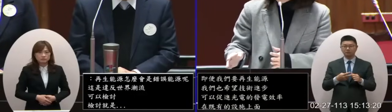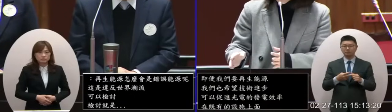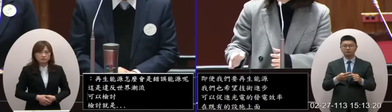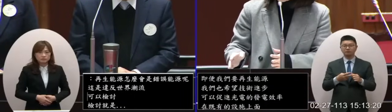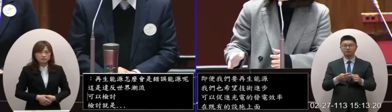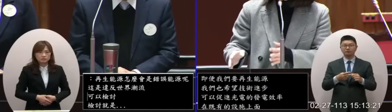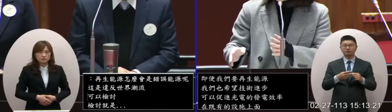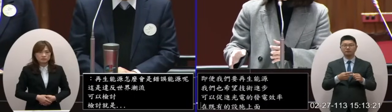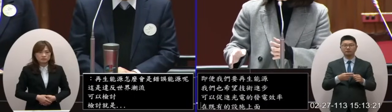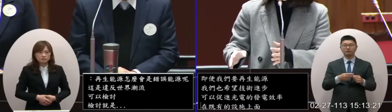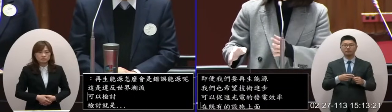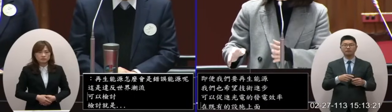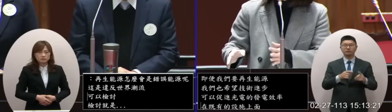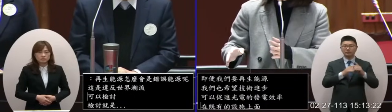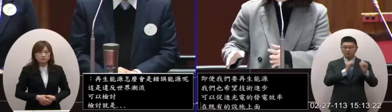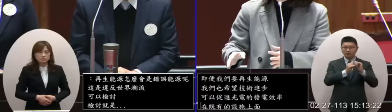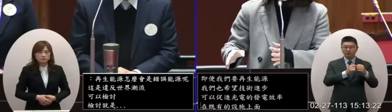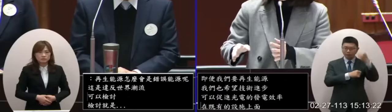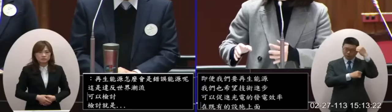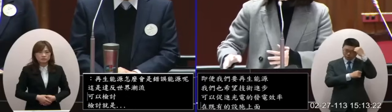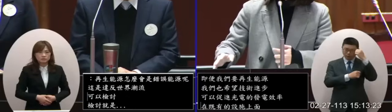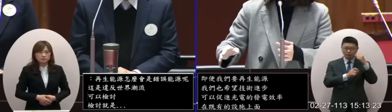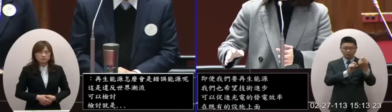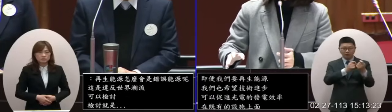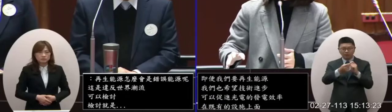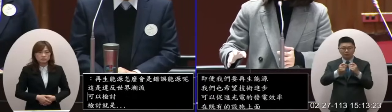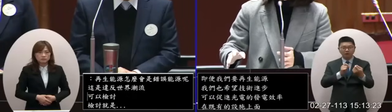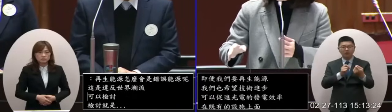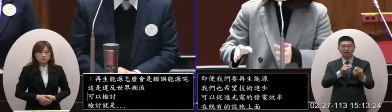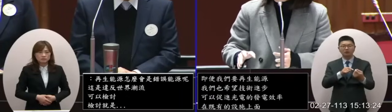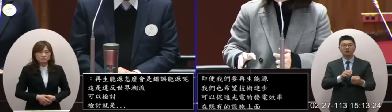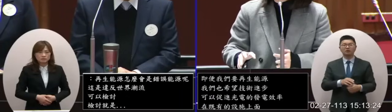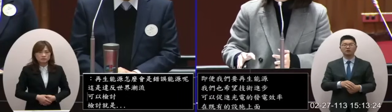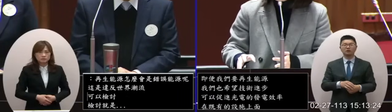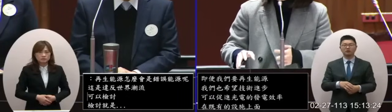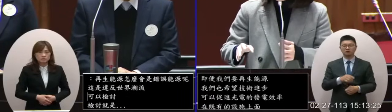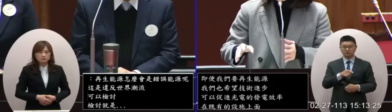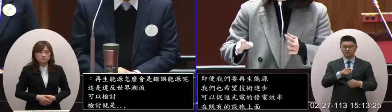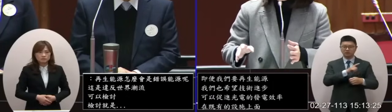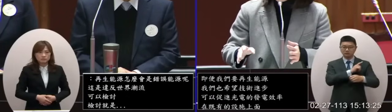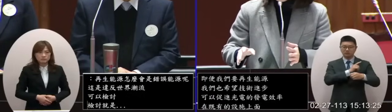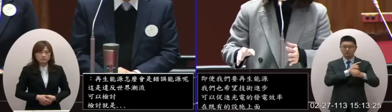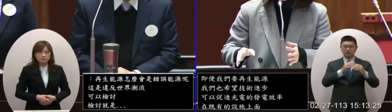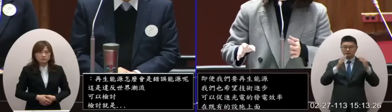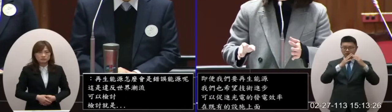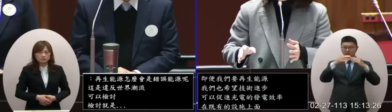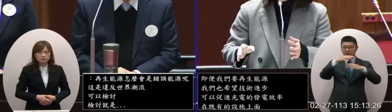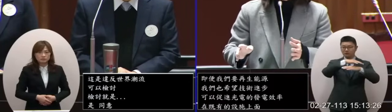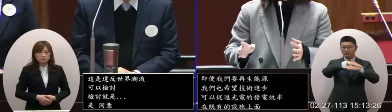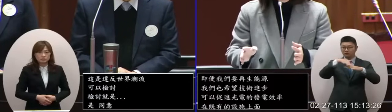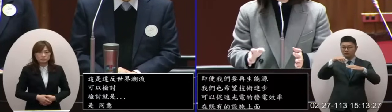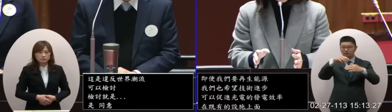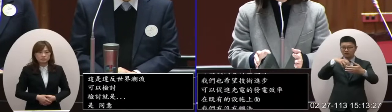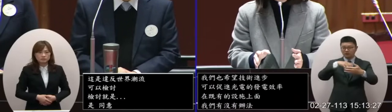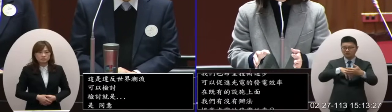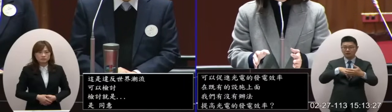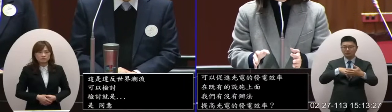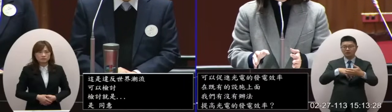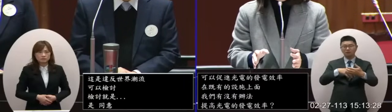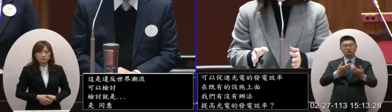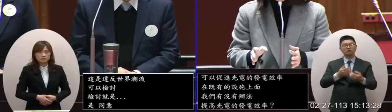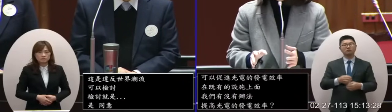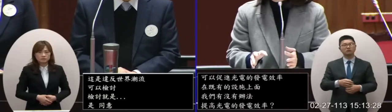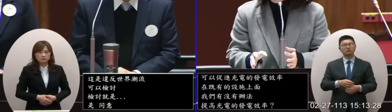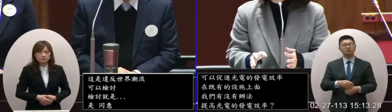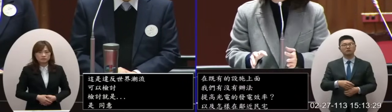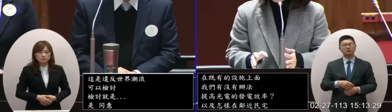近民宅、临近其他就是说设施里面，那怎么样子就是有退缩的这